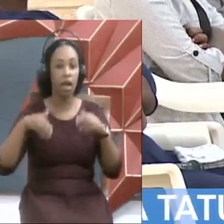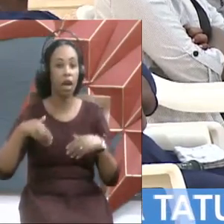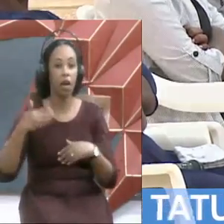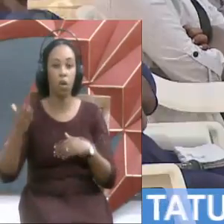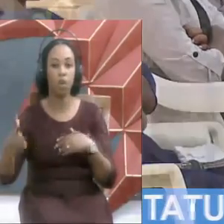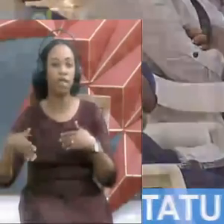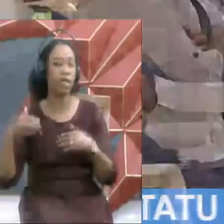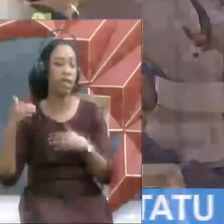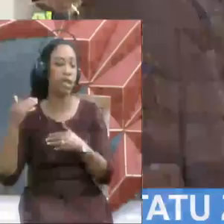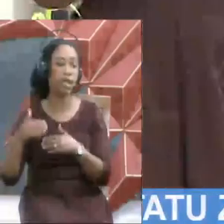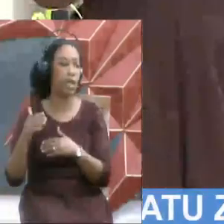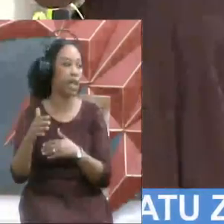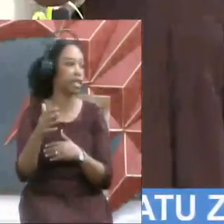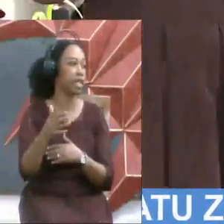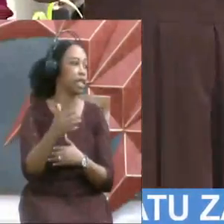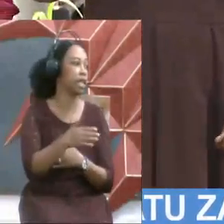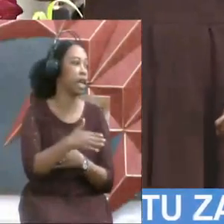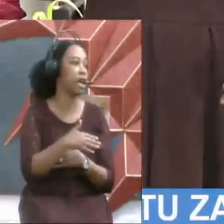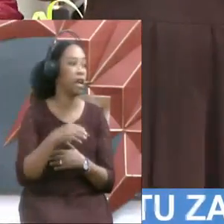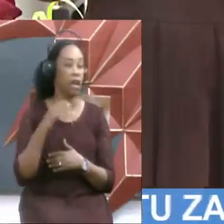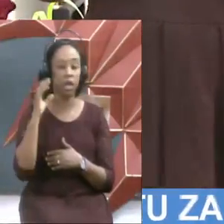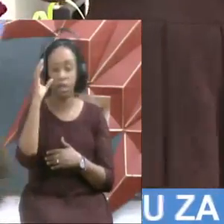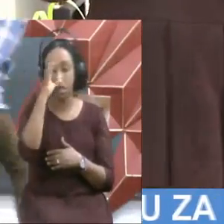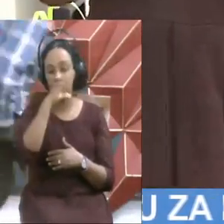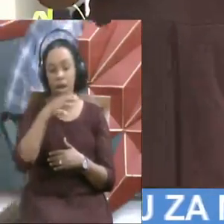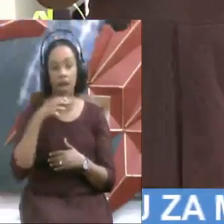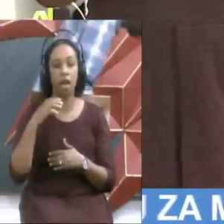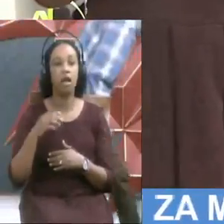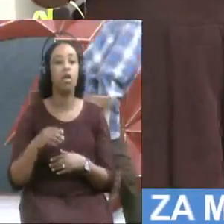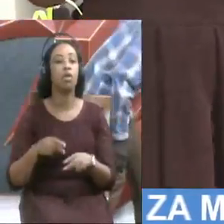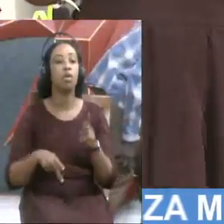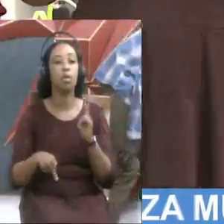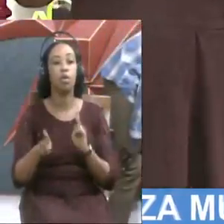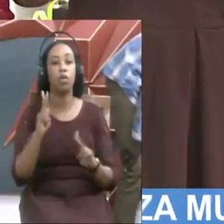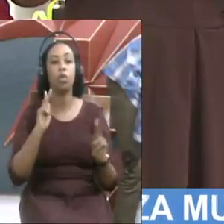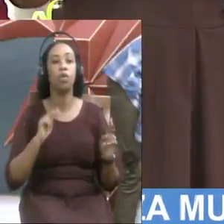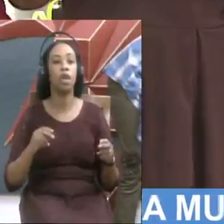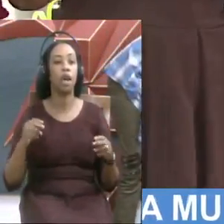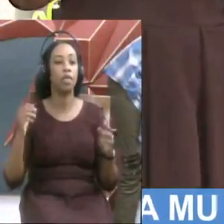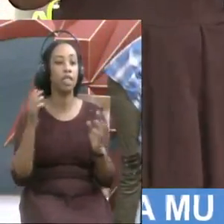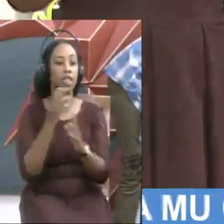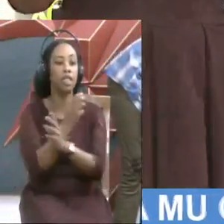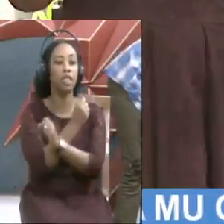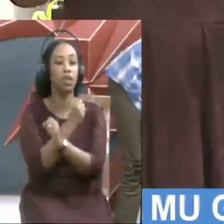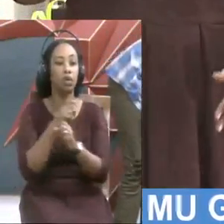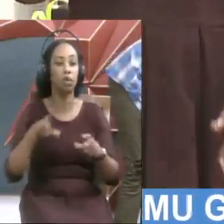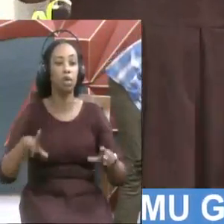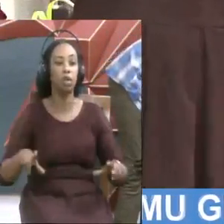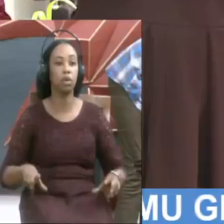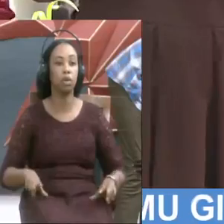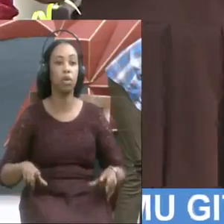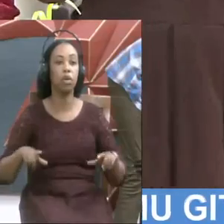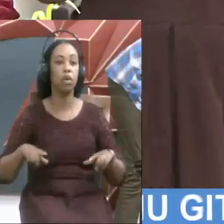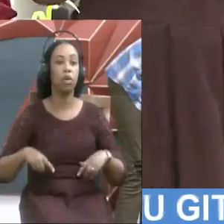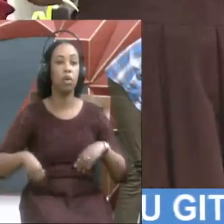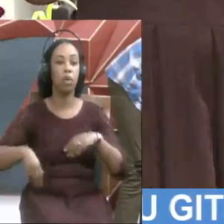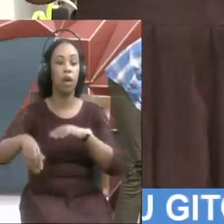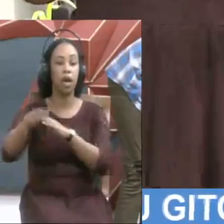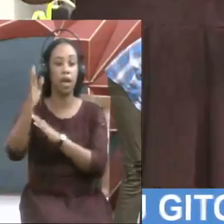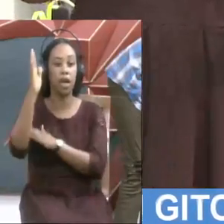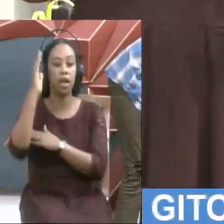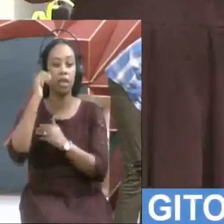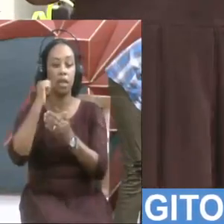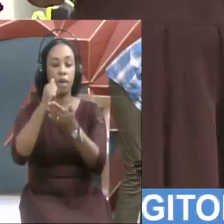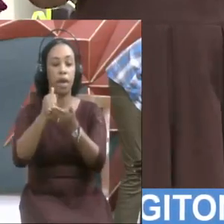ahorezererezwa ashaka mana uwabuze ubugingo buna nabona mana